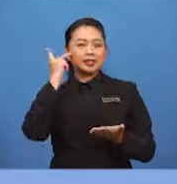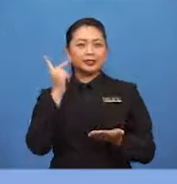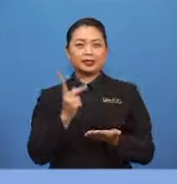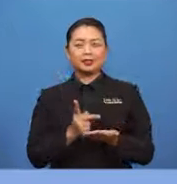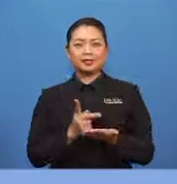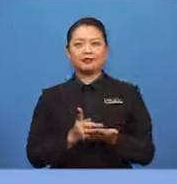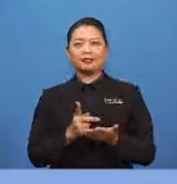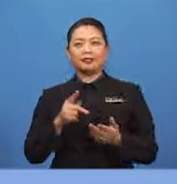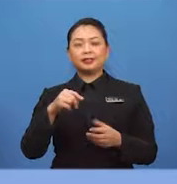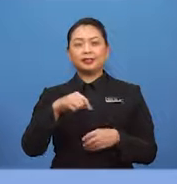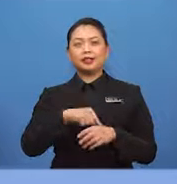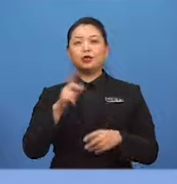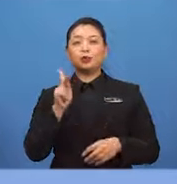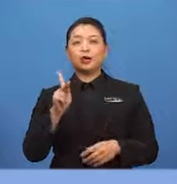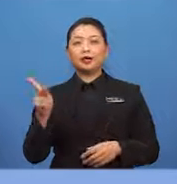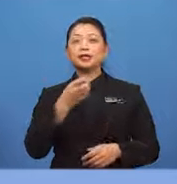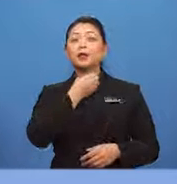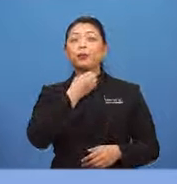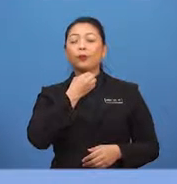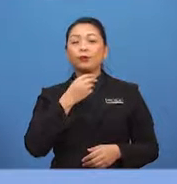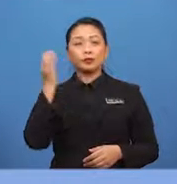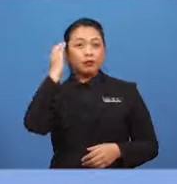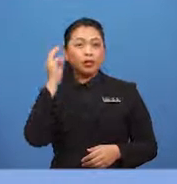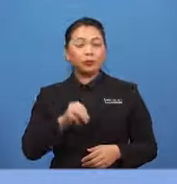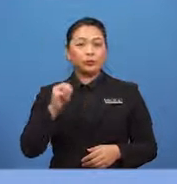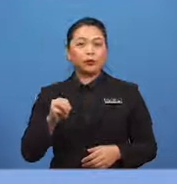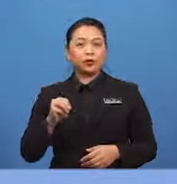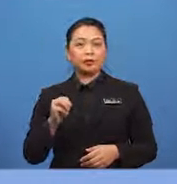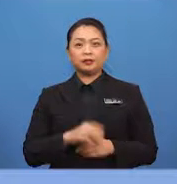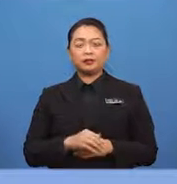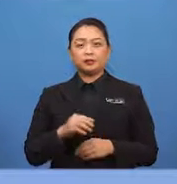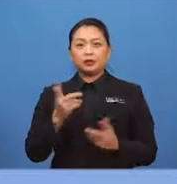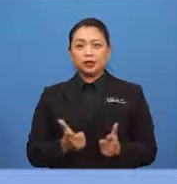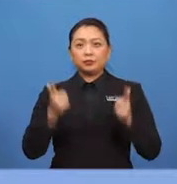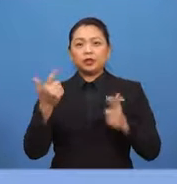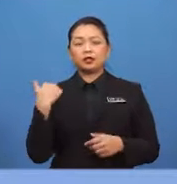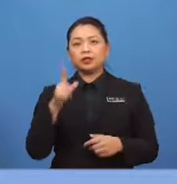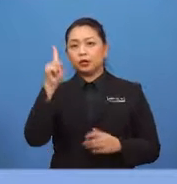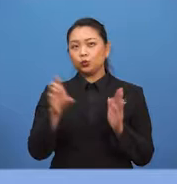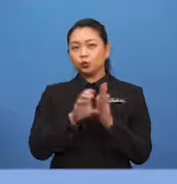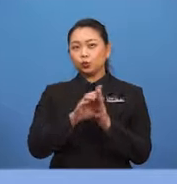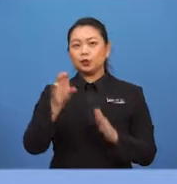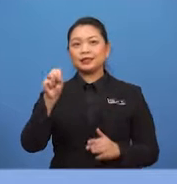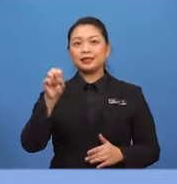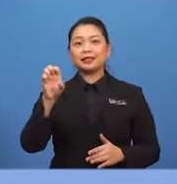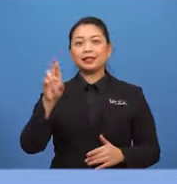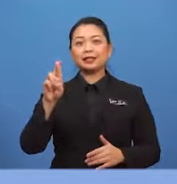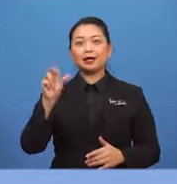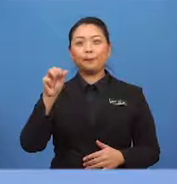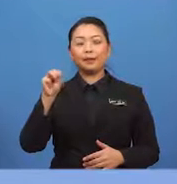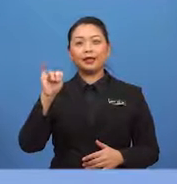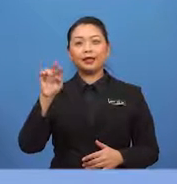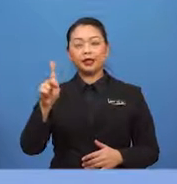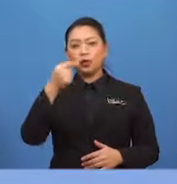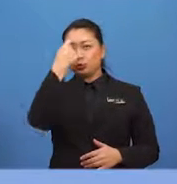di Kuala Kangsar. Tahukah murid-murid, Labu Sayong adalah salah satu contoh seramik?